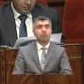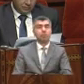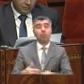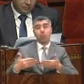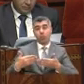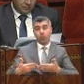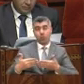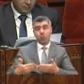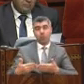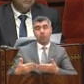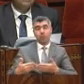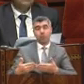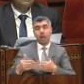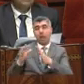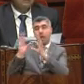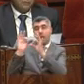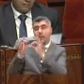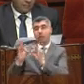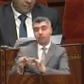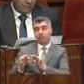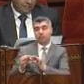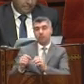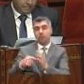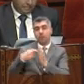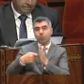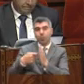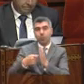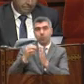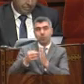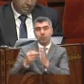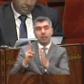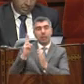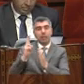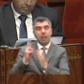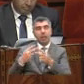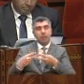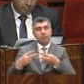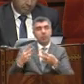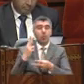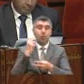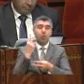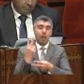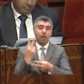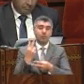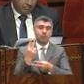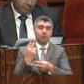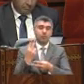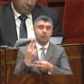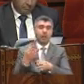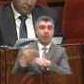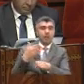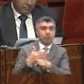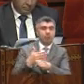اليوم عدد من المشاريع اللي كتشتغل على هذا الشيء. طلقنا قبل يومين منظومة من